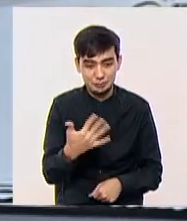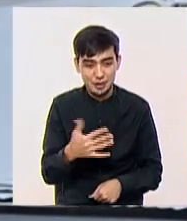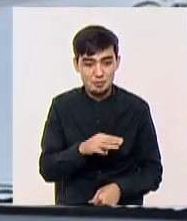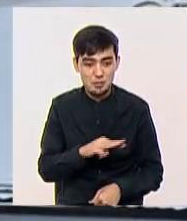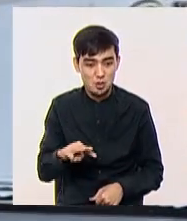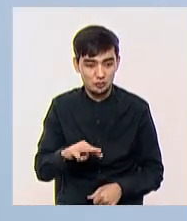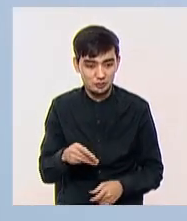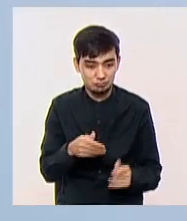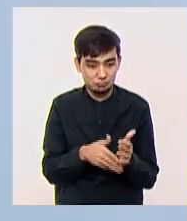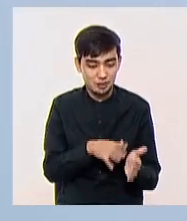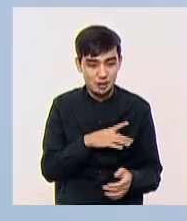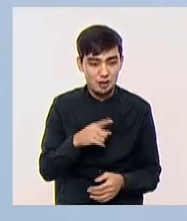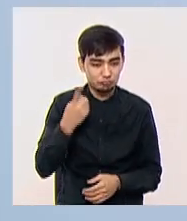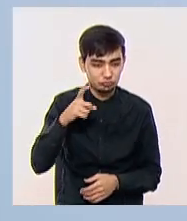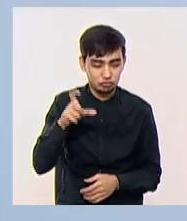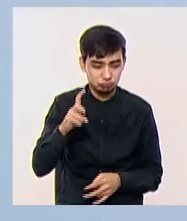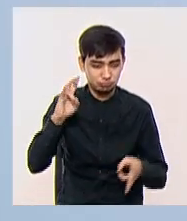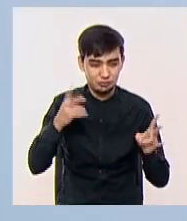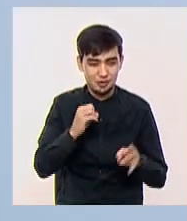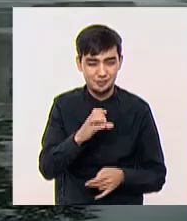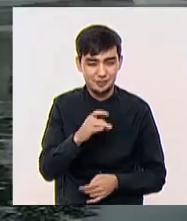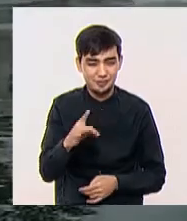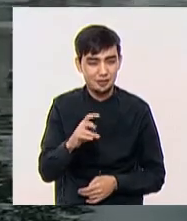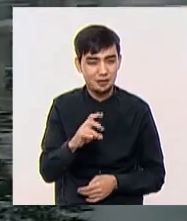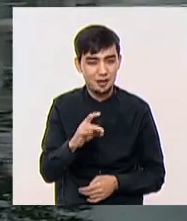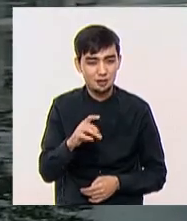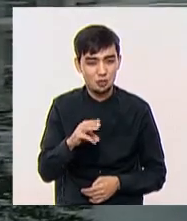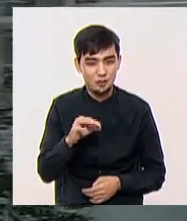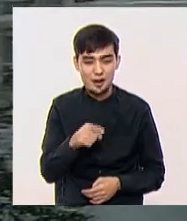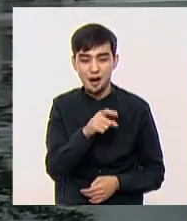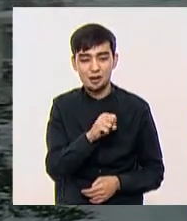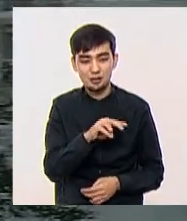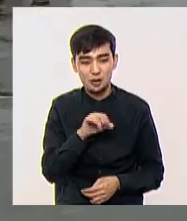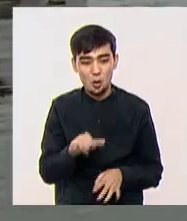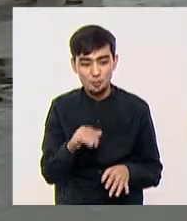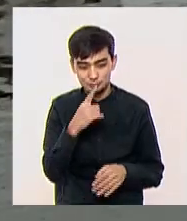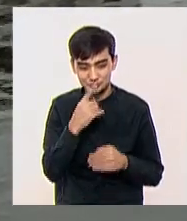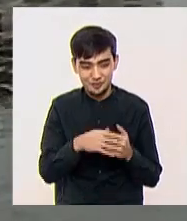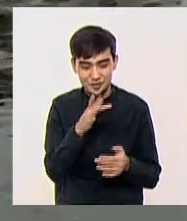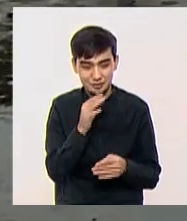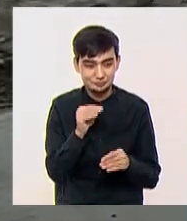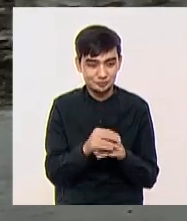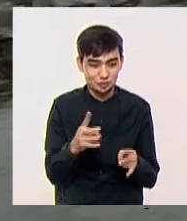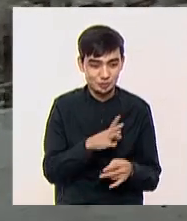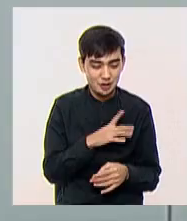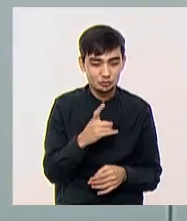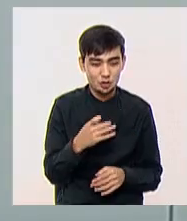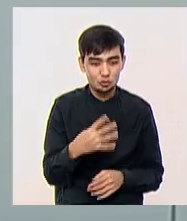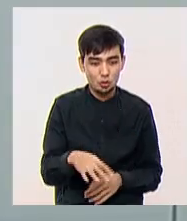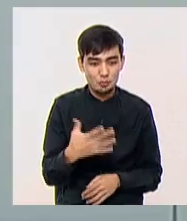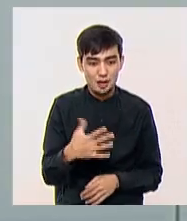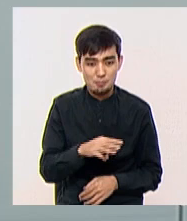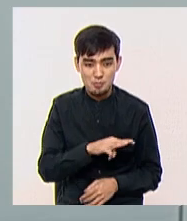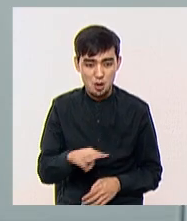миллион теңге. Авторы белгілі мүсінші Асқар Нартов. Ал мынау Атыраудағы жақын күндері ашылуы тиіс 145